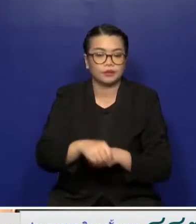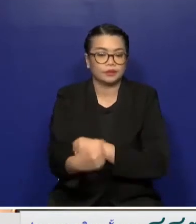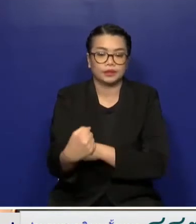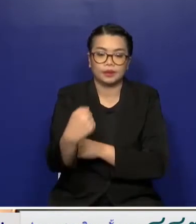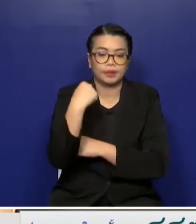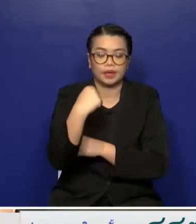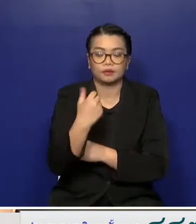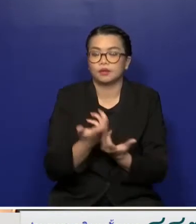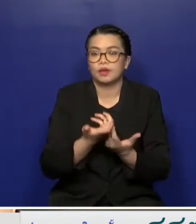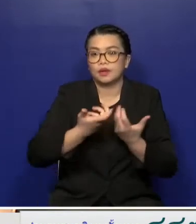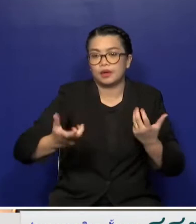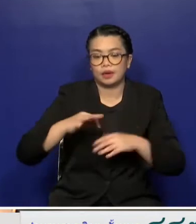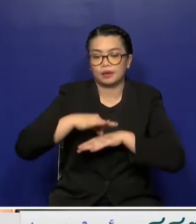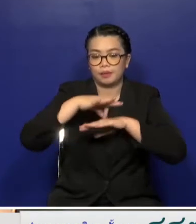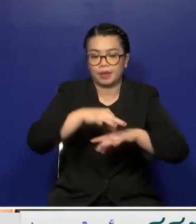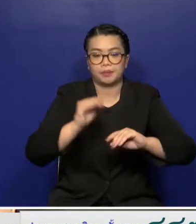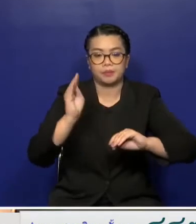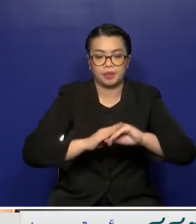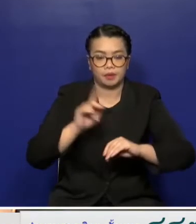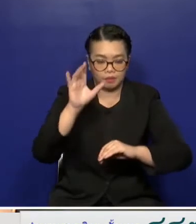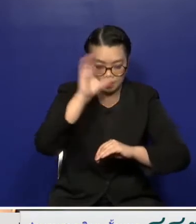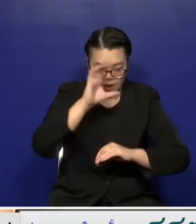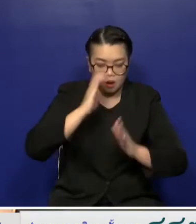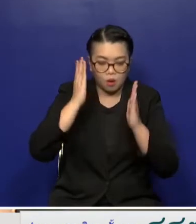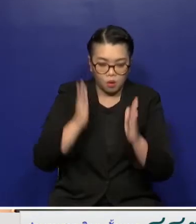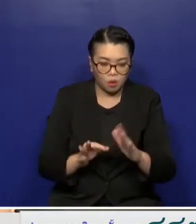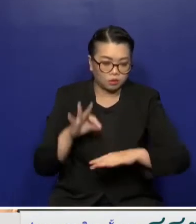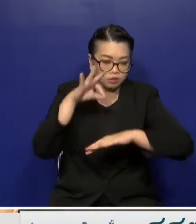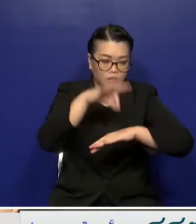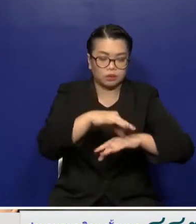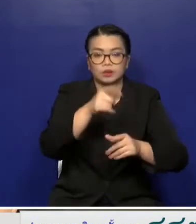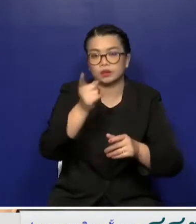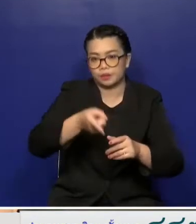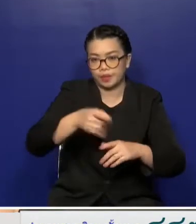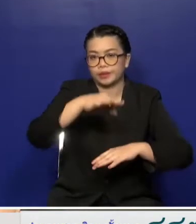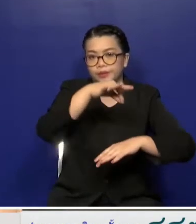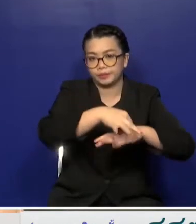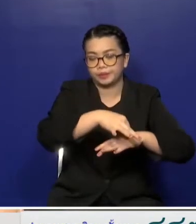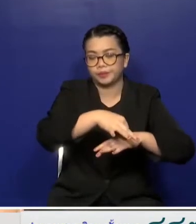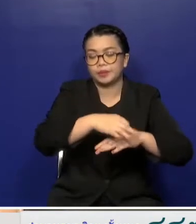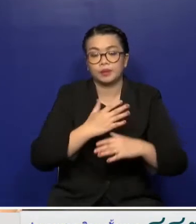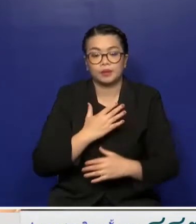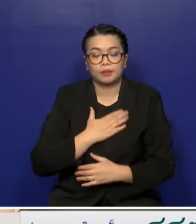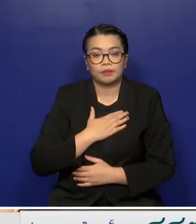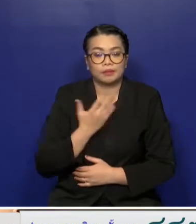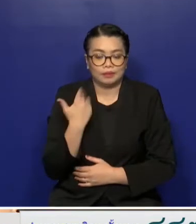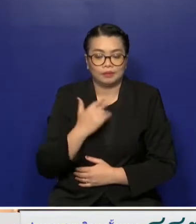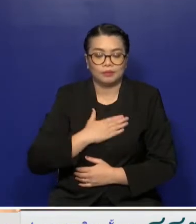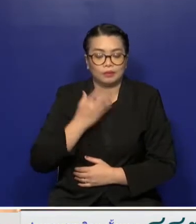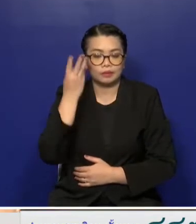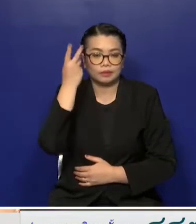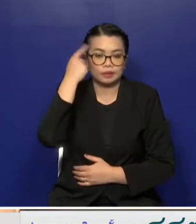องถิ่นในปี2537นั้นเป็นเรื่องที่มีความสำคัญและผมคนหนึ่งก็ท่านประธานได้แสดงความคิด